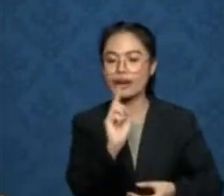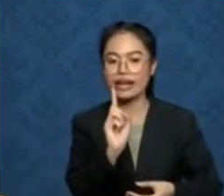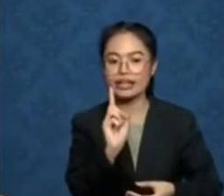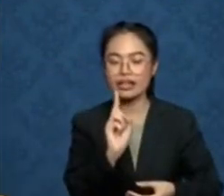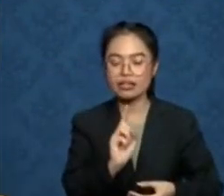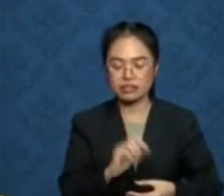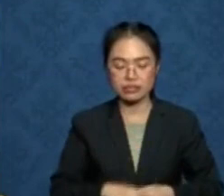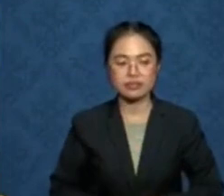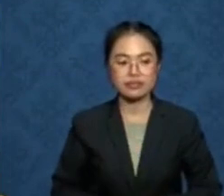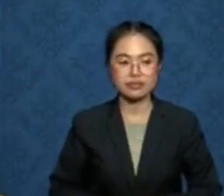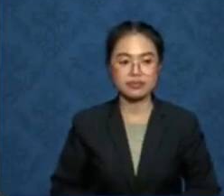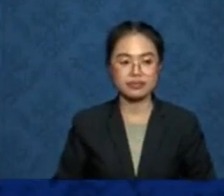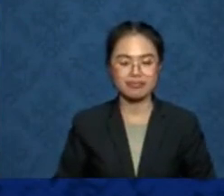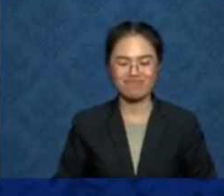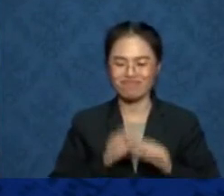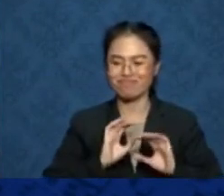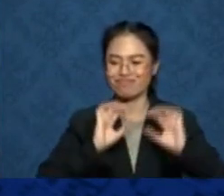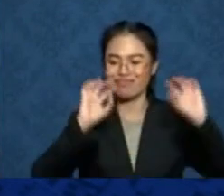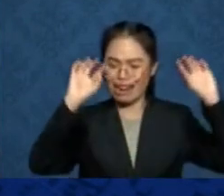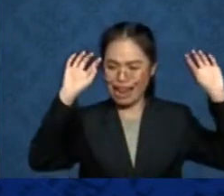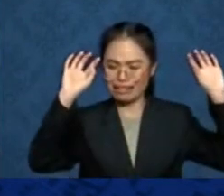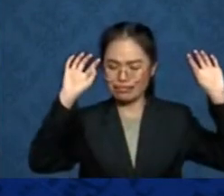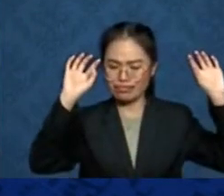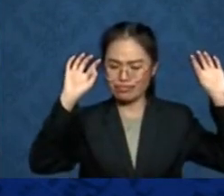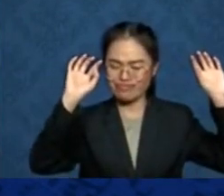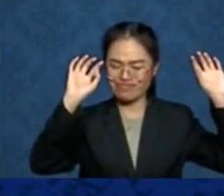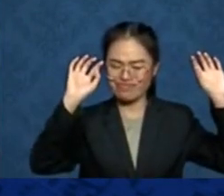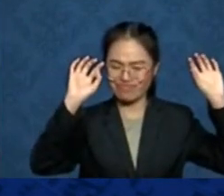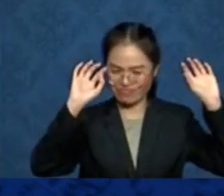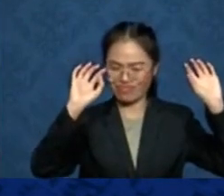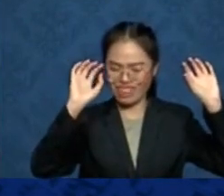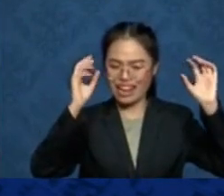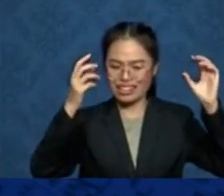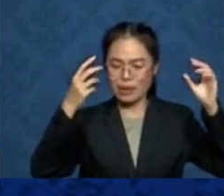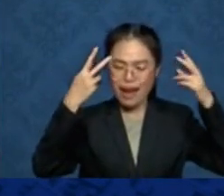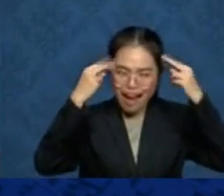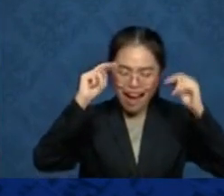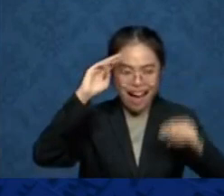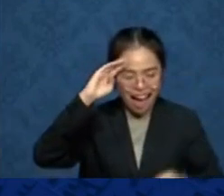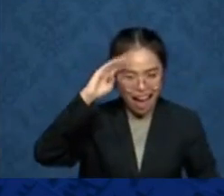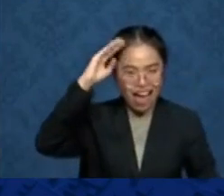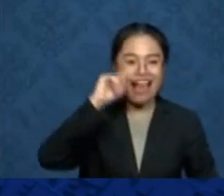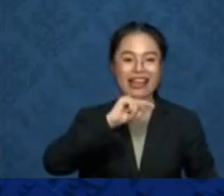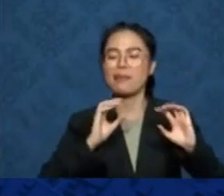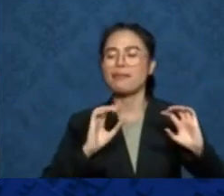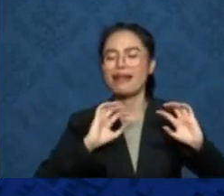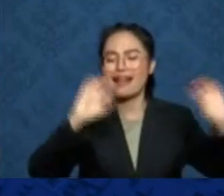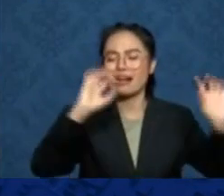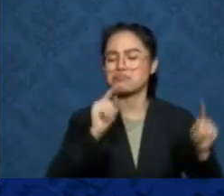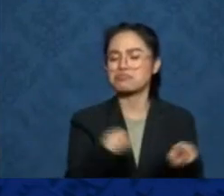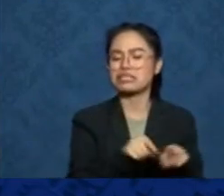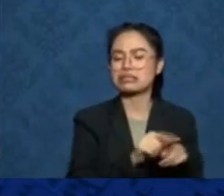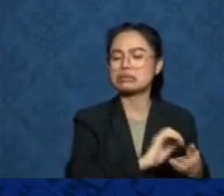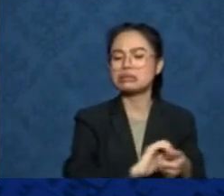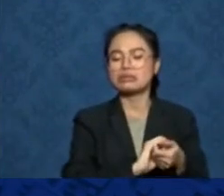าจริงแล้วรัฐบาลชุดนี้เป็นเพียงรัฐบาลรวมการเฉพาะกิจไม่ได้มี